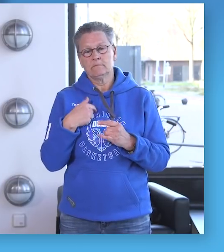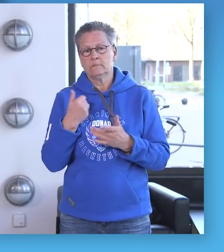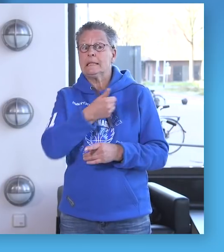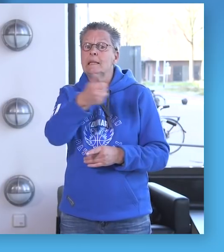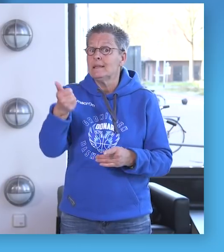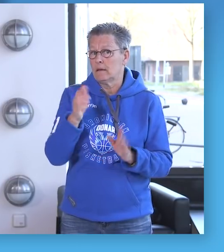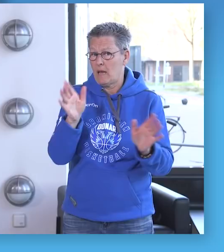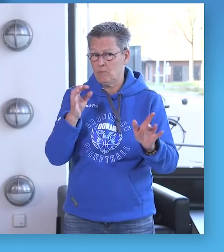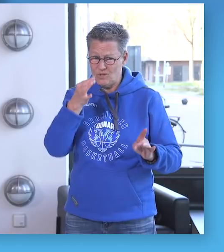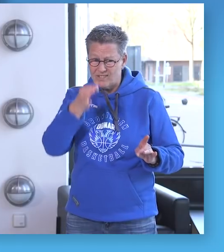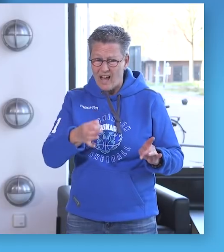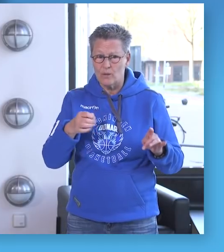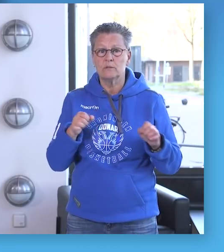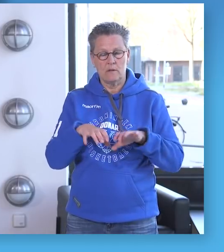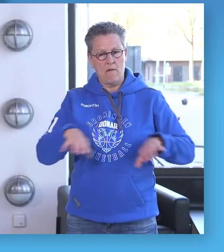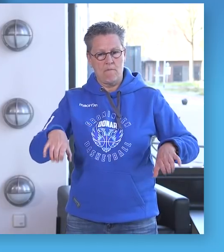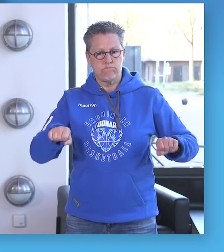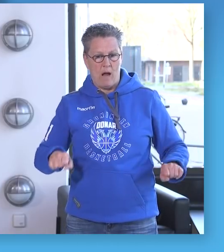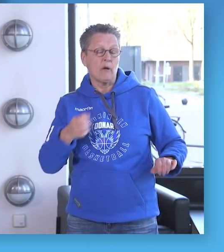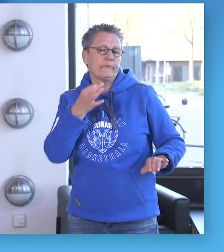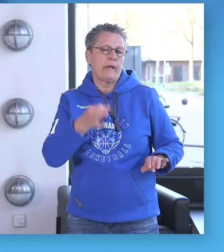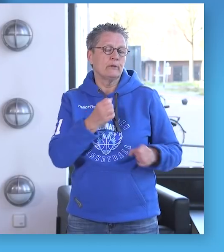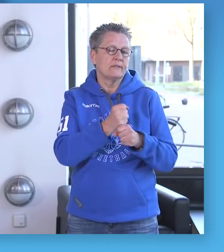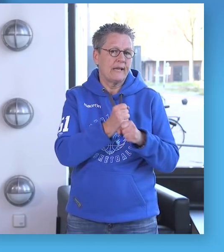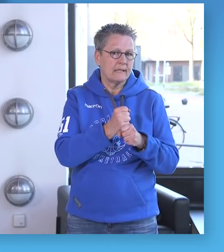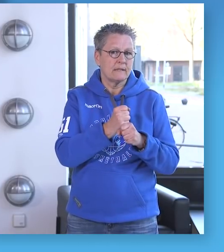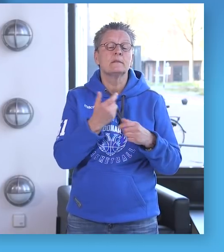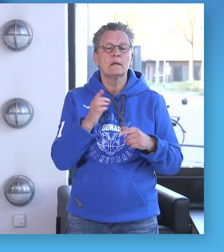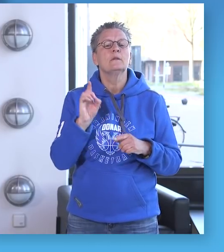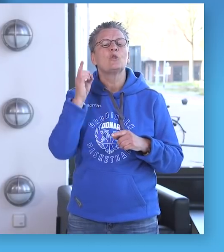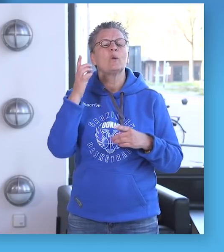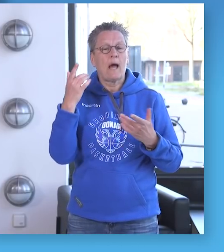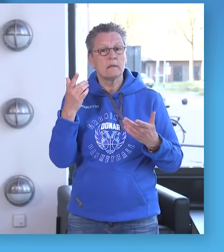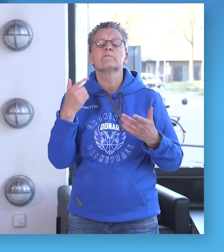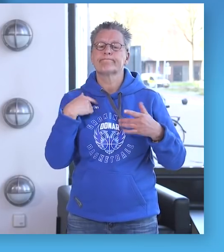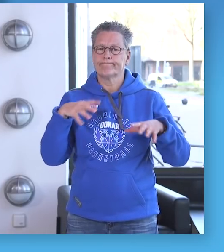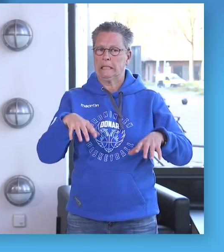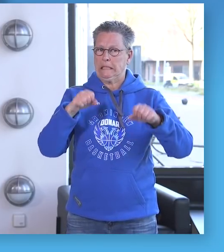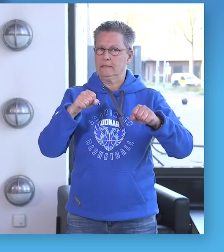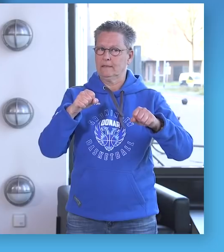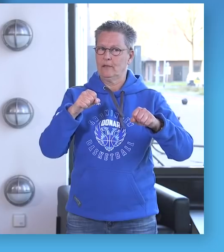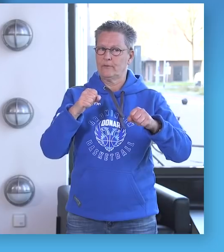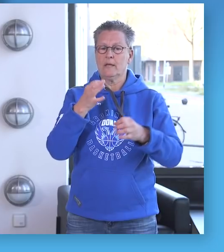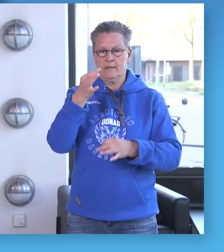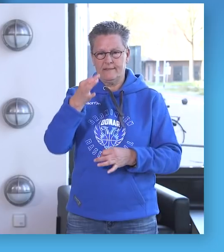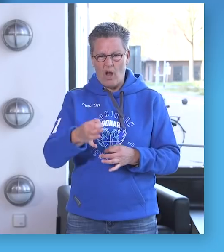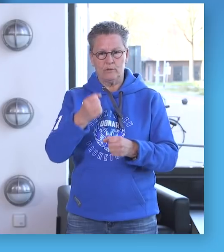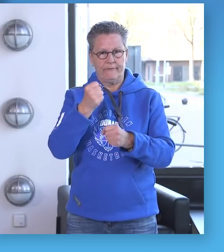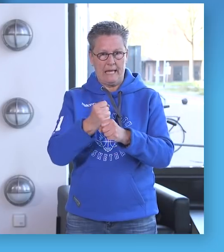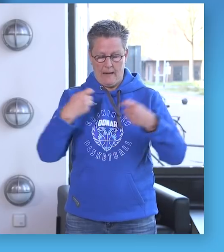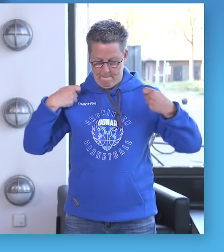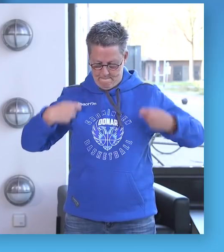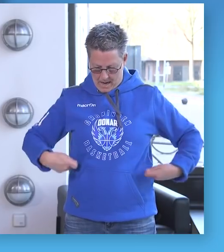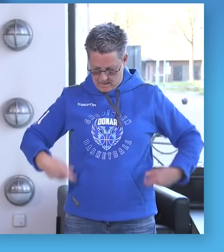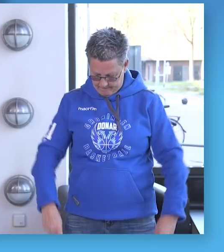natuurlijk gewoon vanaf de bank of hoe dan ook maar vanuit het huis werken. Nou, Donar heeft het initiatief genomen voor een thuiswerkpak met